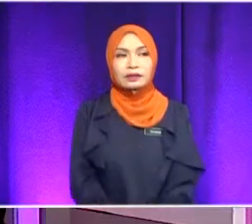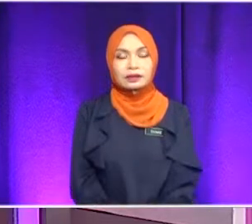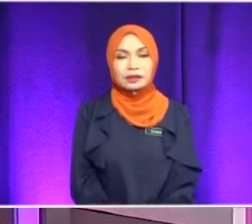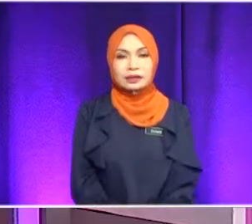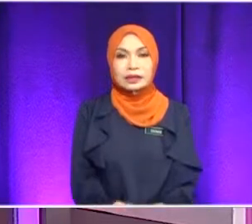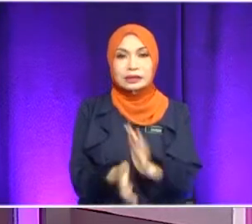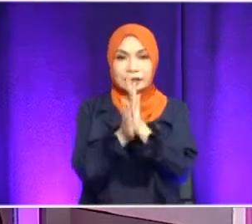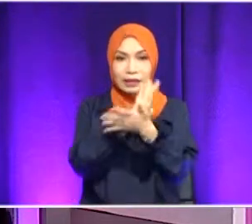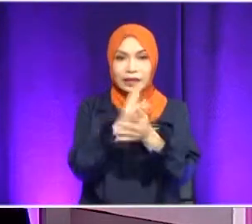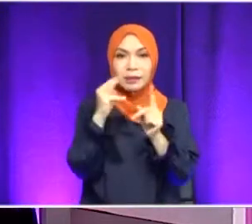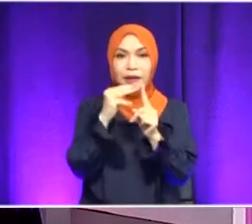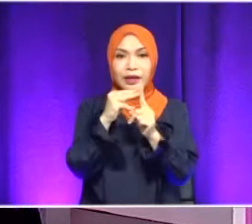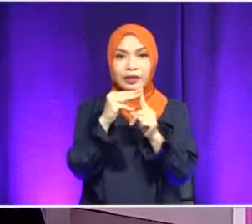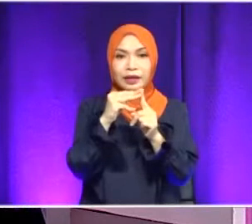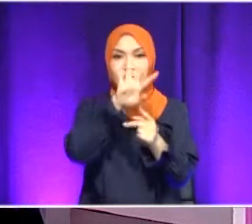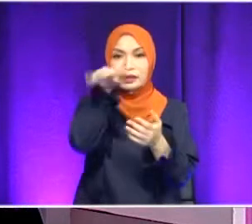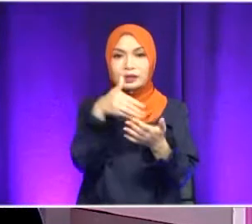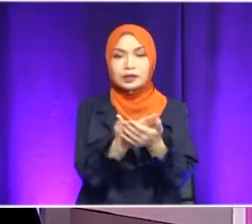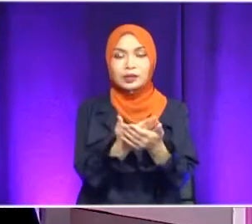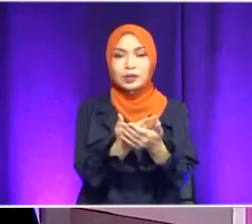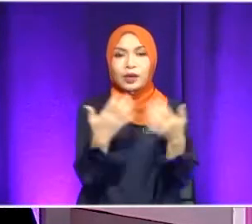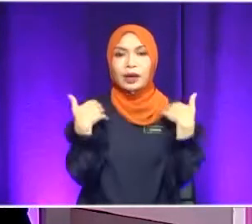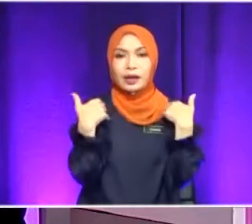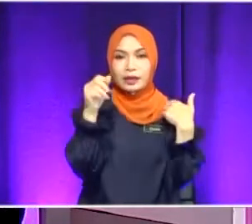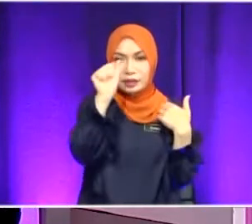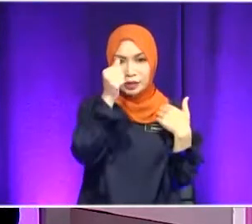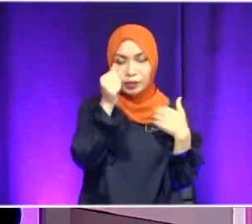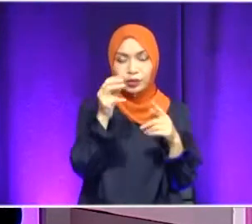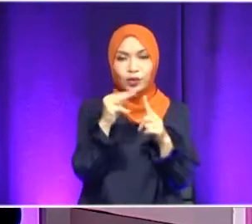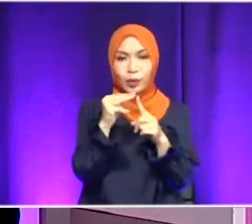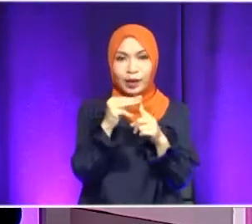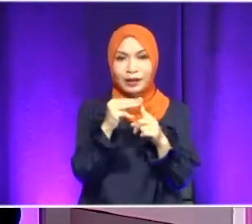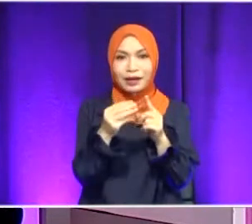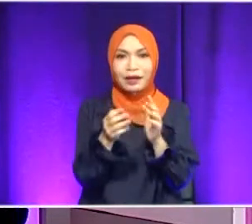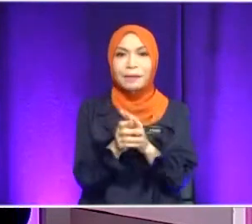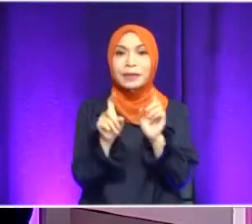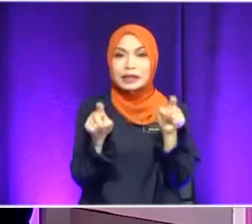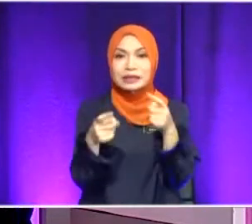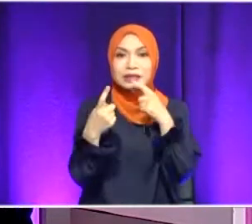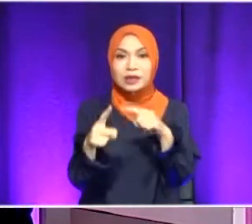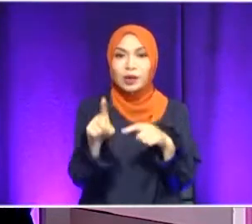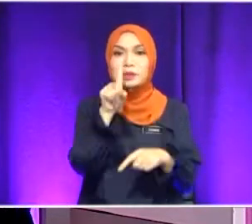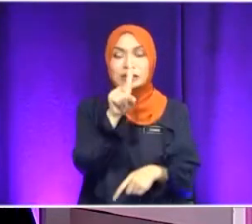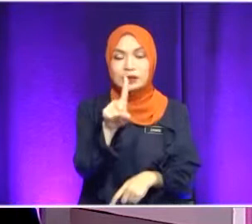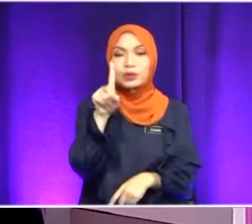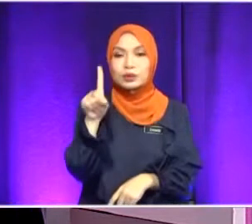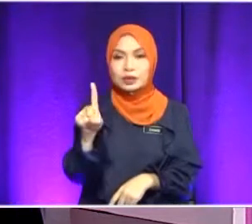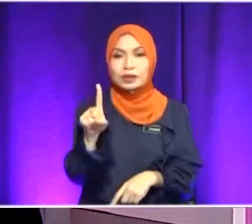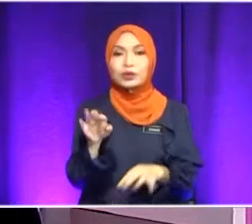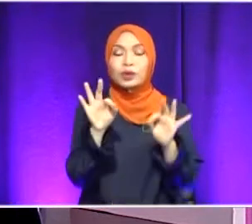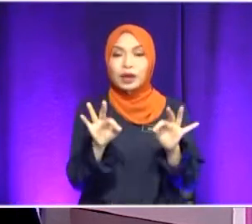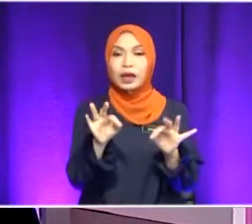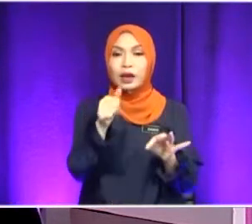adalah sebanyak 10 marka jadi hati-hati jawab satu-satu Oke berdasarkan gambaran yakin kalau kamu pegawai